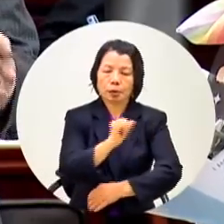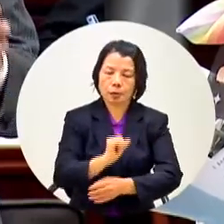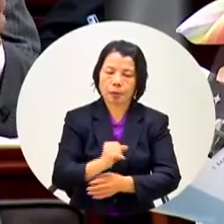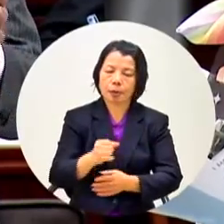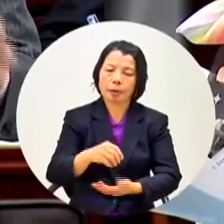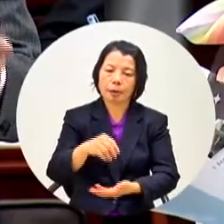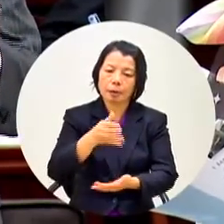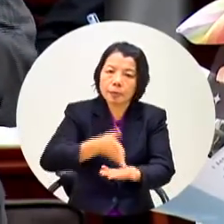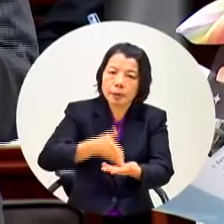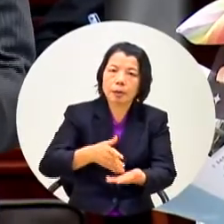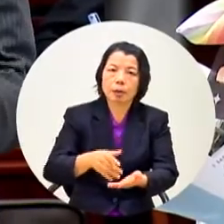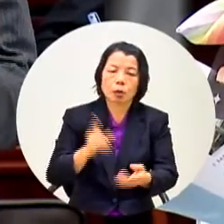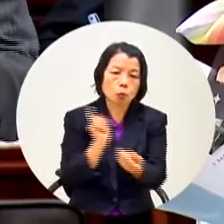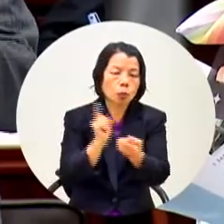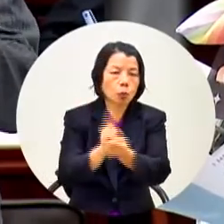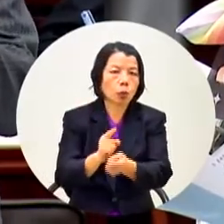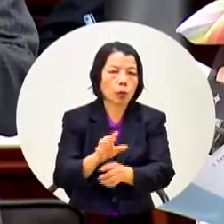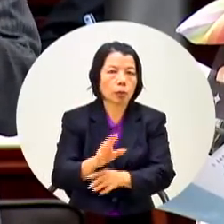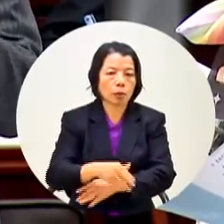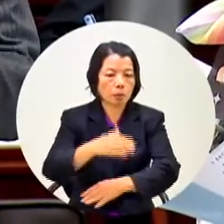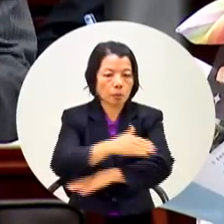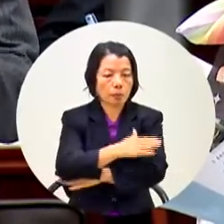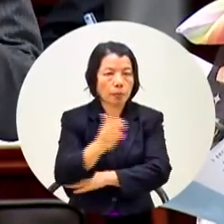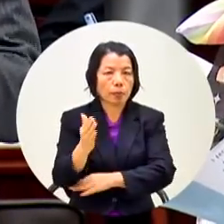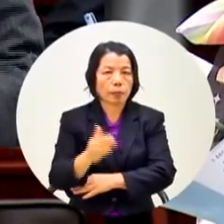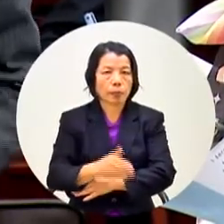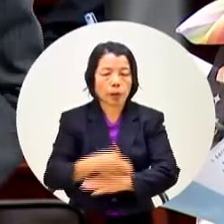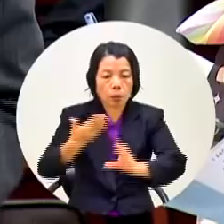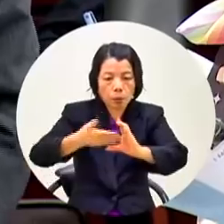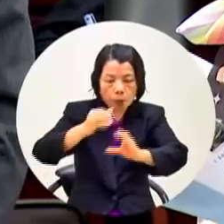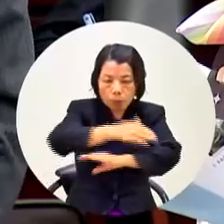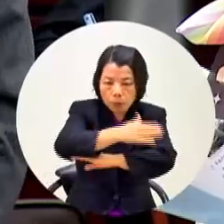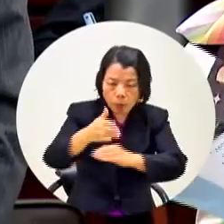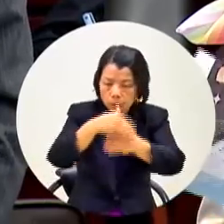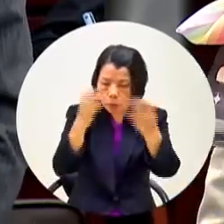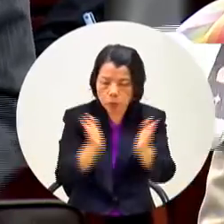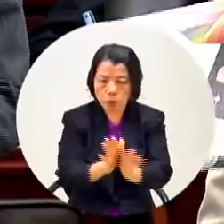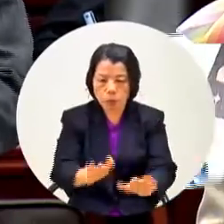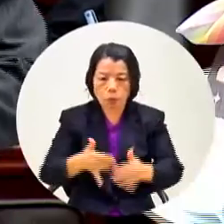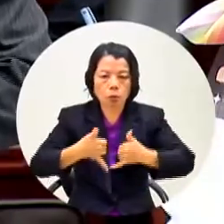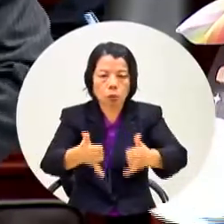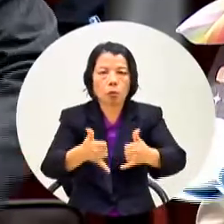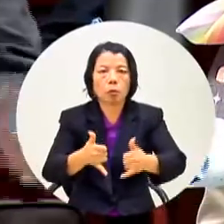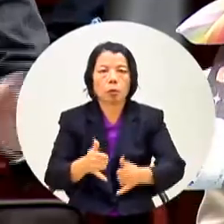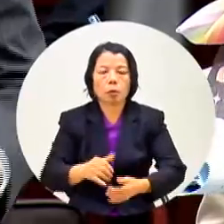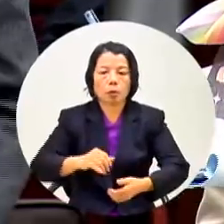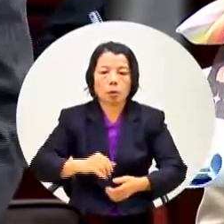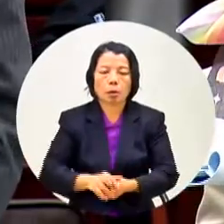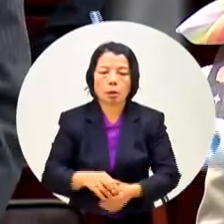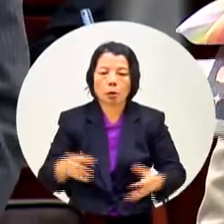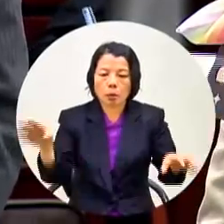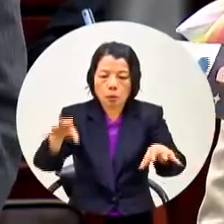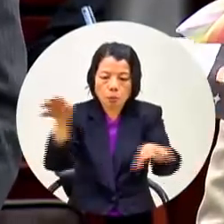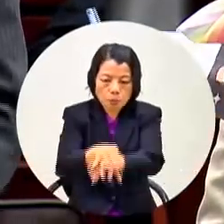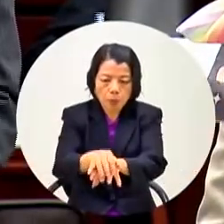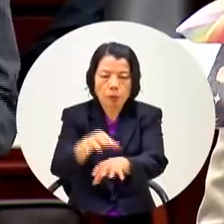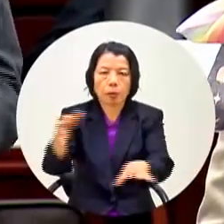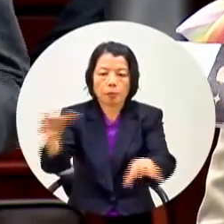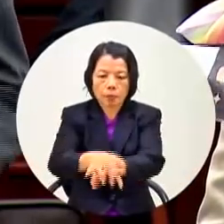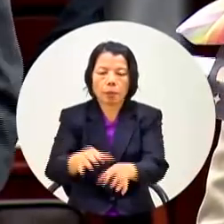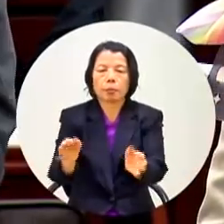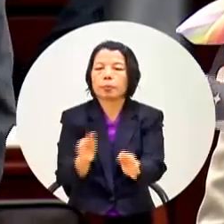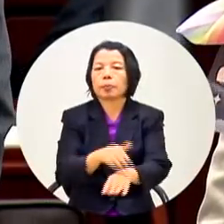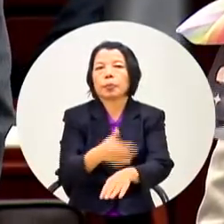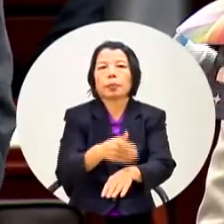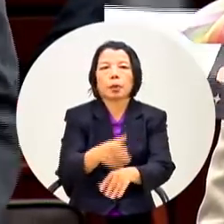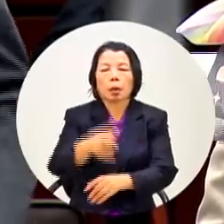叠，我要跟议员报告，我们路线以后的路线绝对不会重叠一个路线，黄线一定是照黄线的路线，不会另